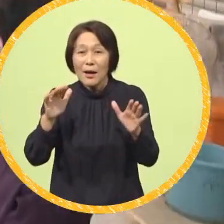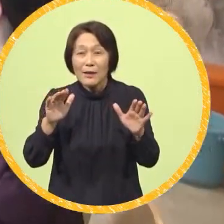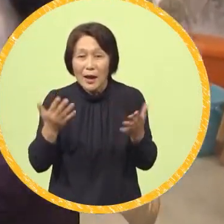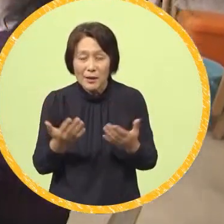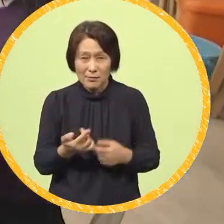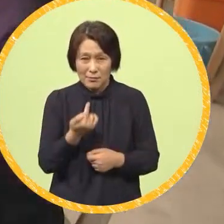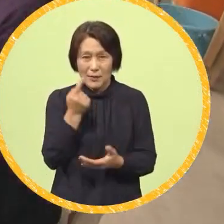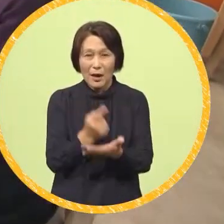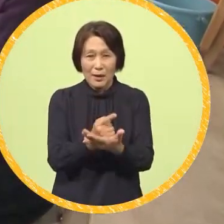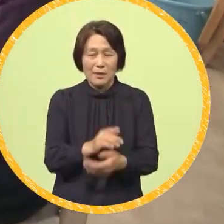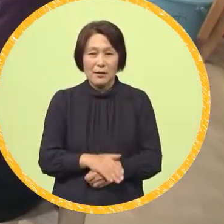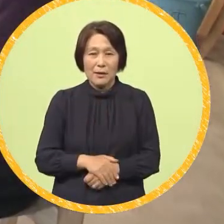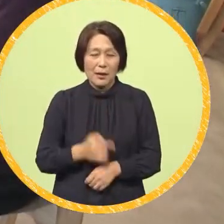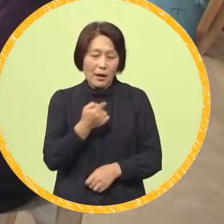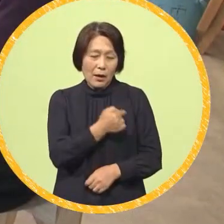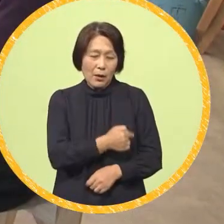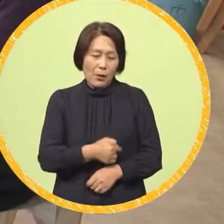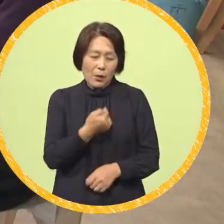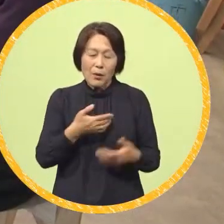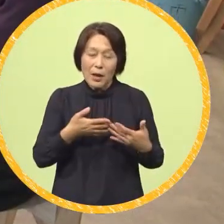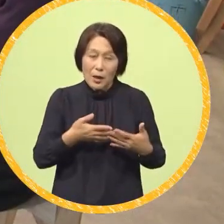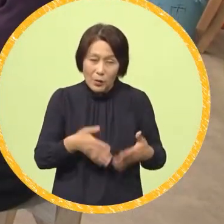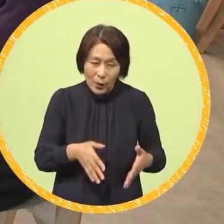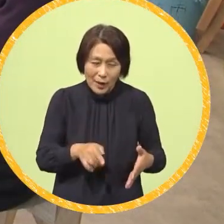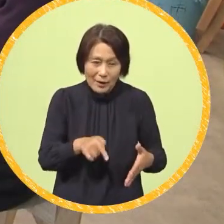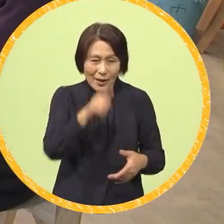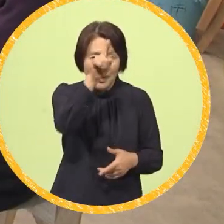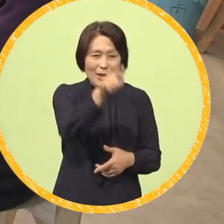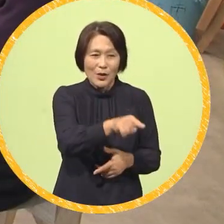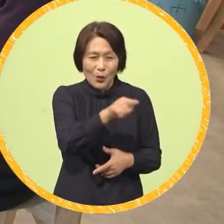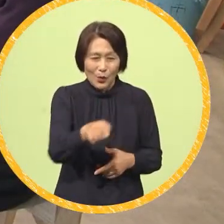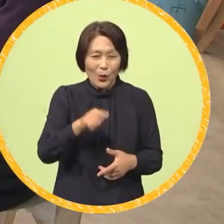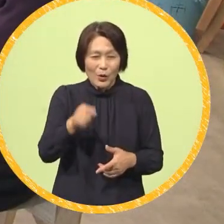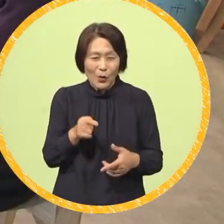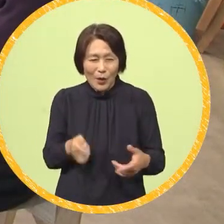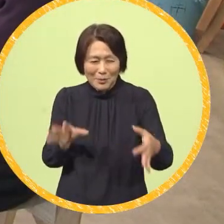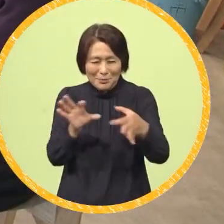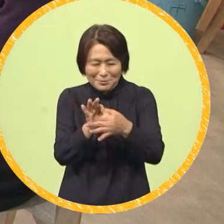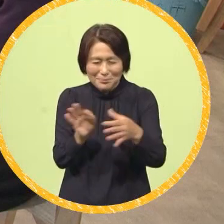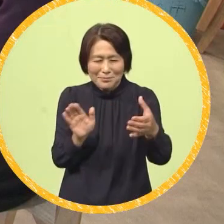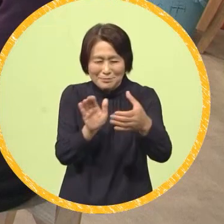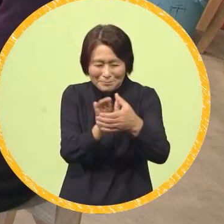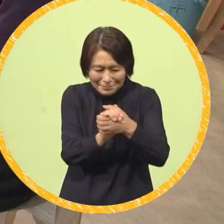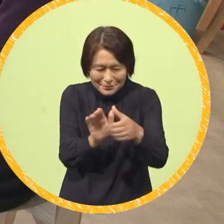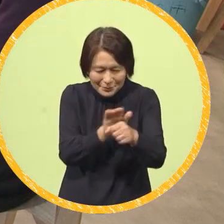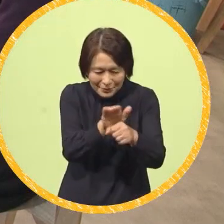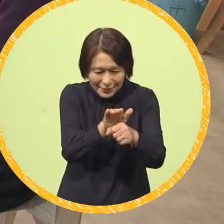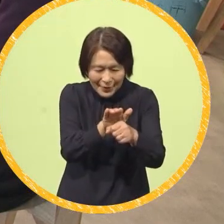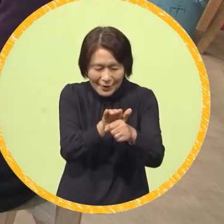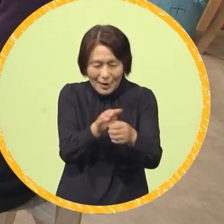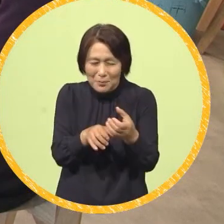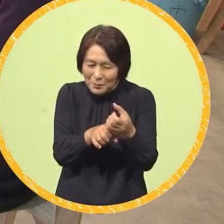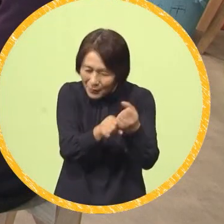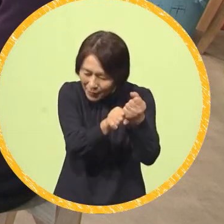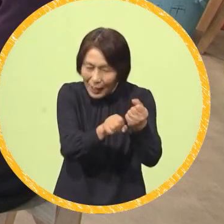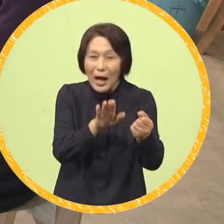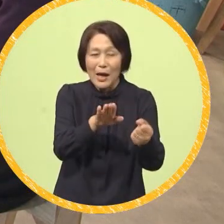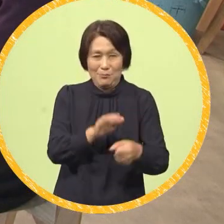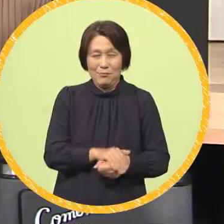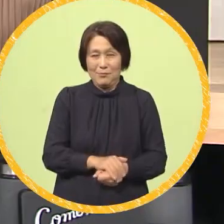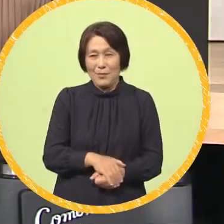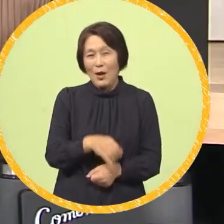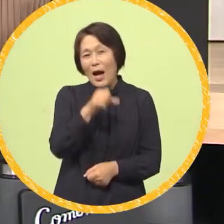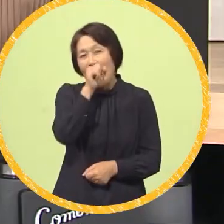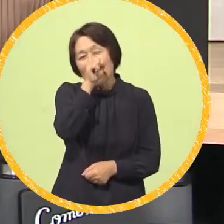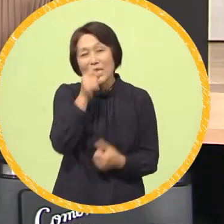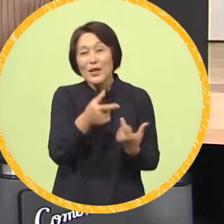し、心の弱さを、まあ、それで人と人で埋めていく、ああいう心の拠り所があるのはね、あり